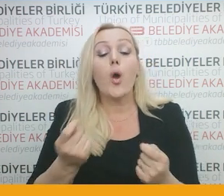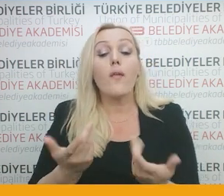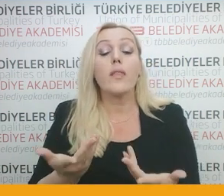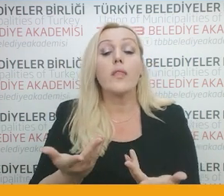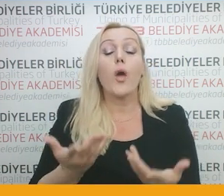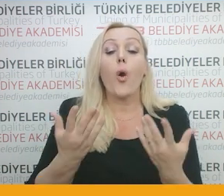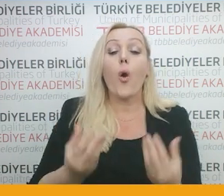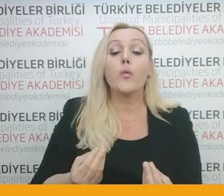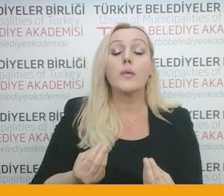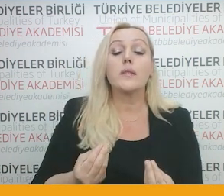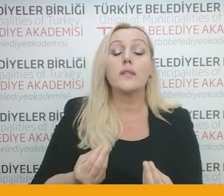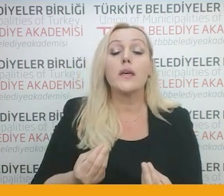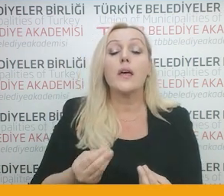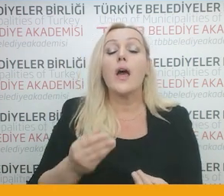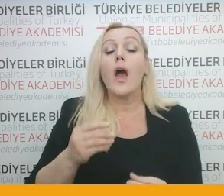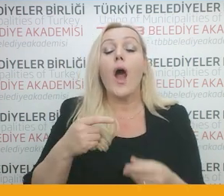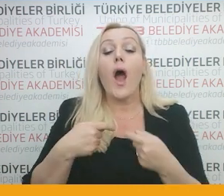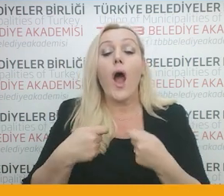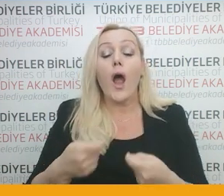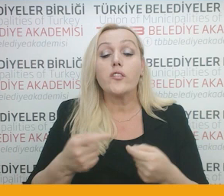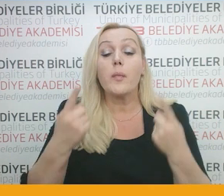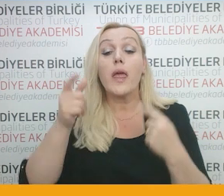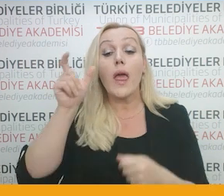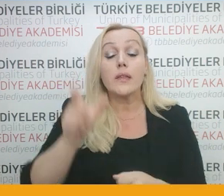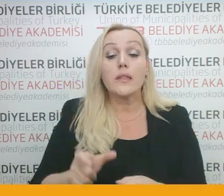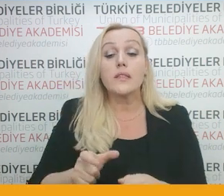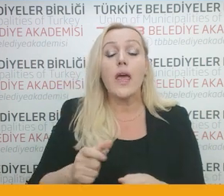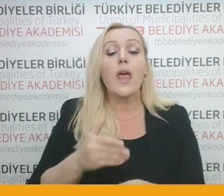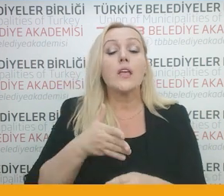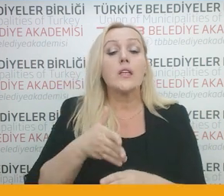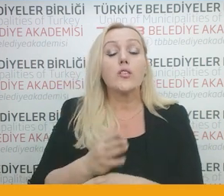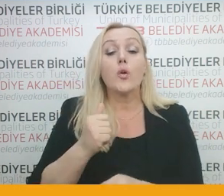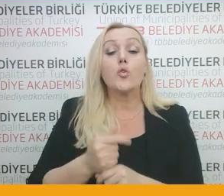sayılmaması bu şekilde bir ifade var. Yani harcama yetkilisi beni gerçekleştirme görevlisi olarak